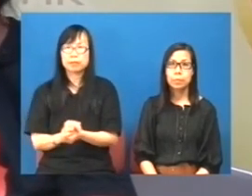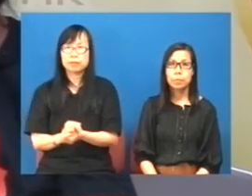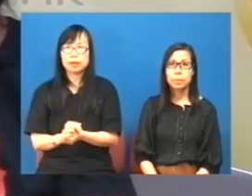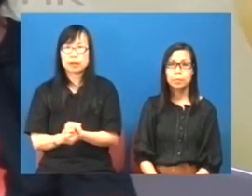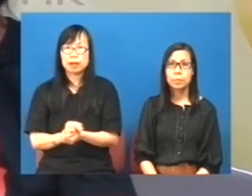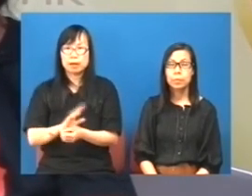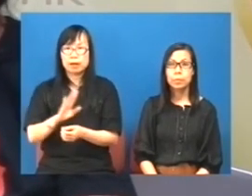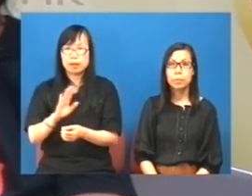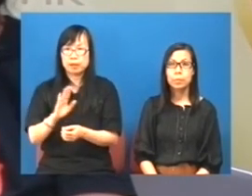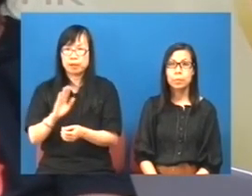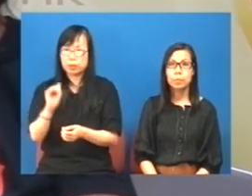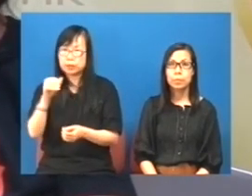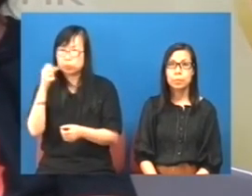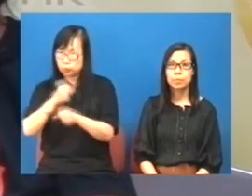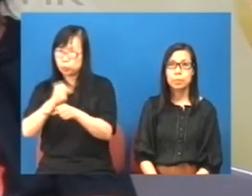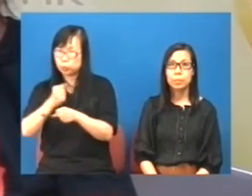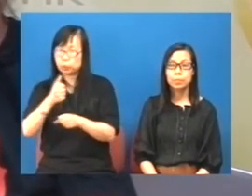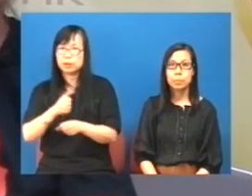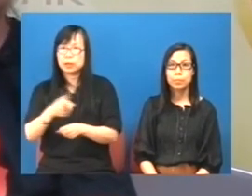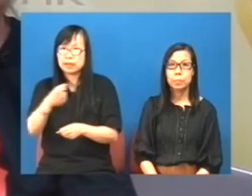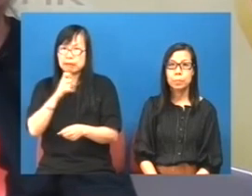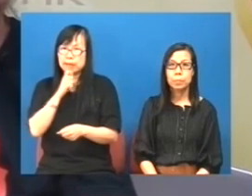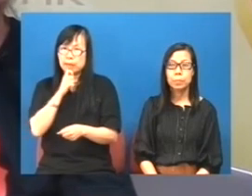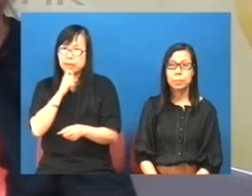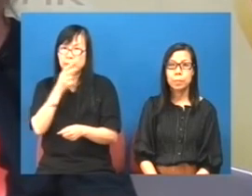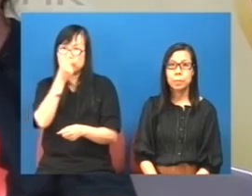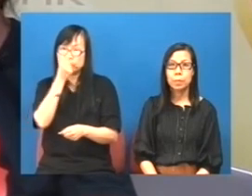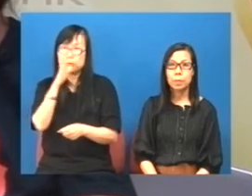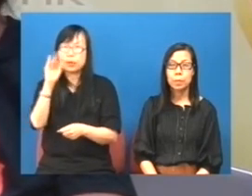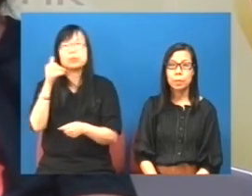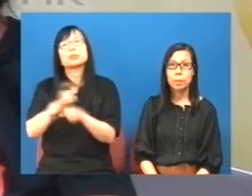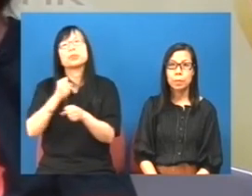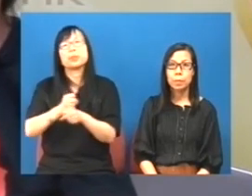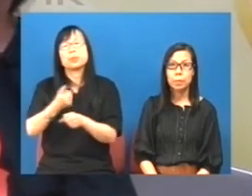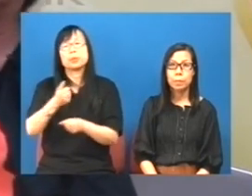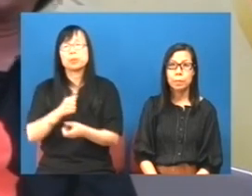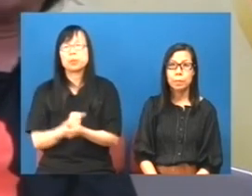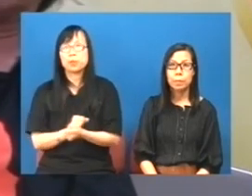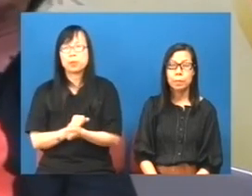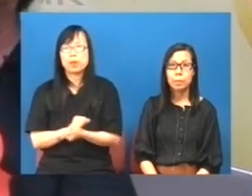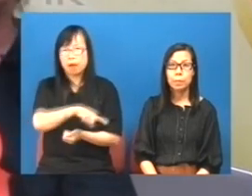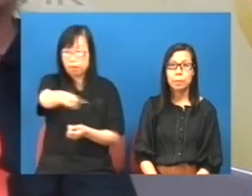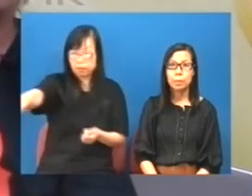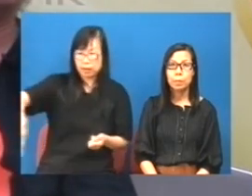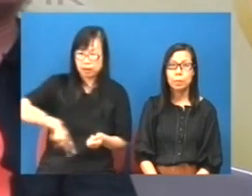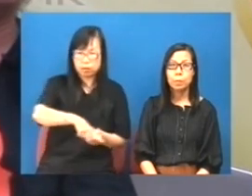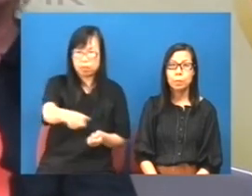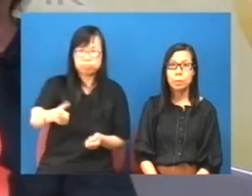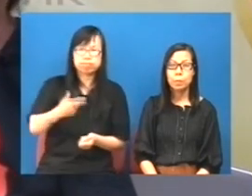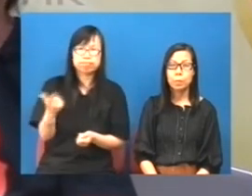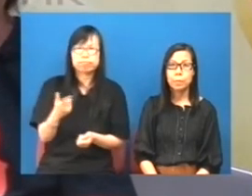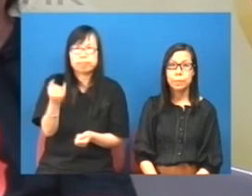不是不能做而是我們有沒有興趣做好它因為這個大球場多災多難